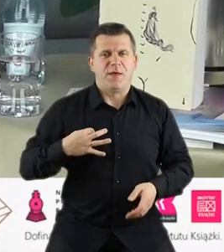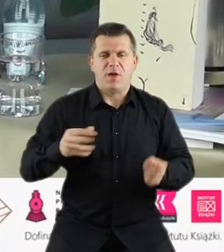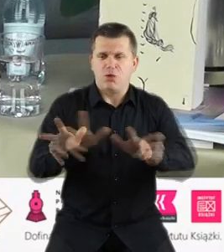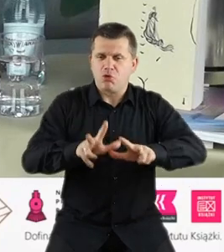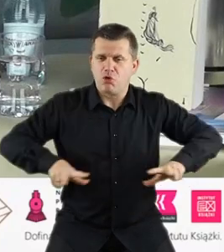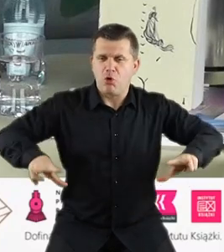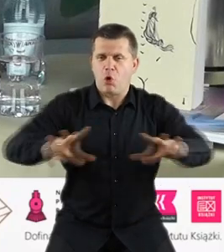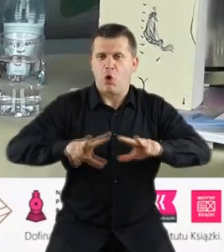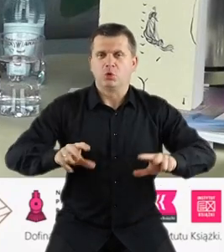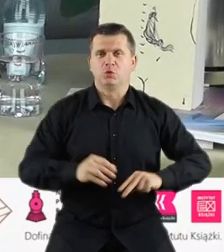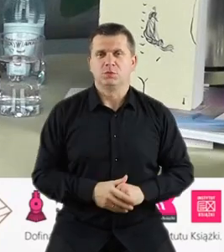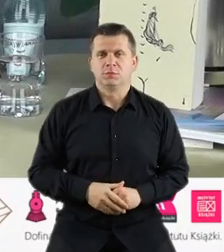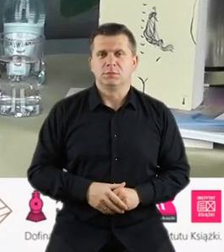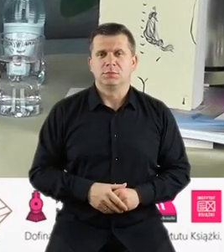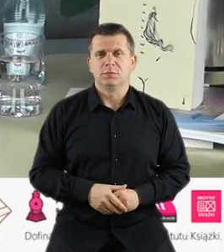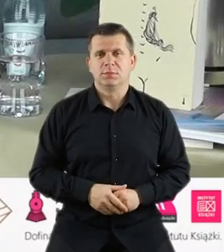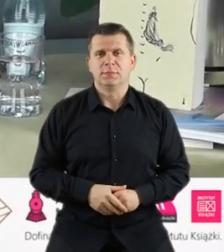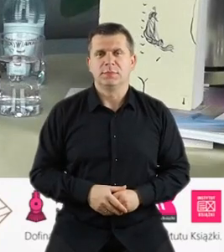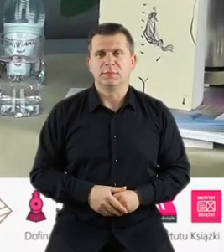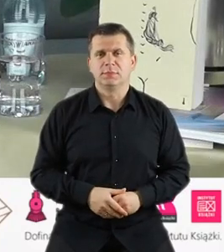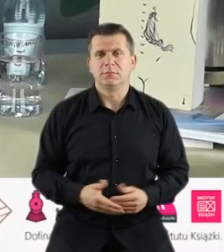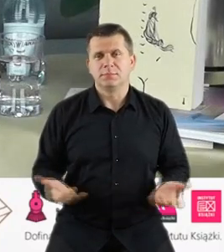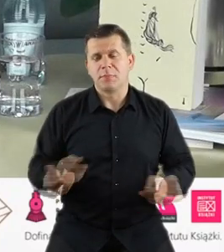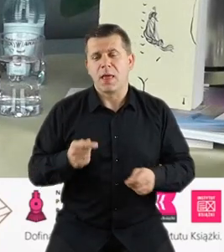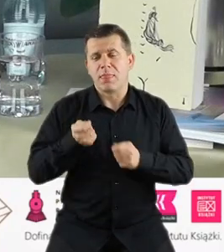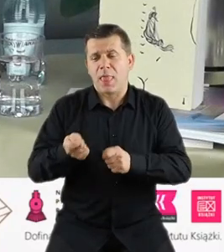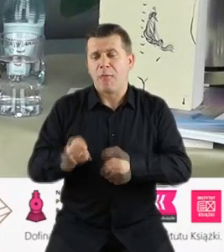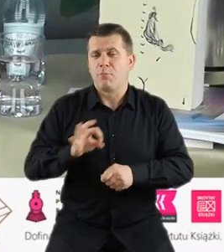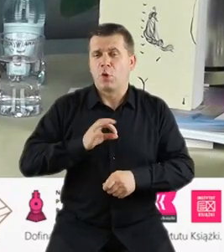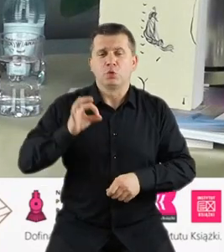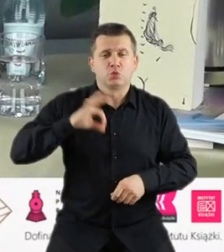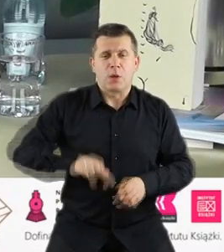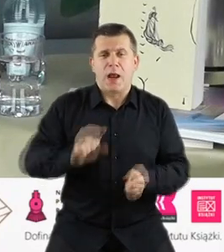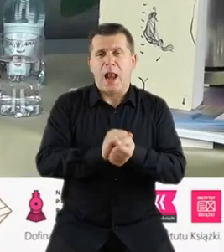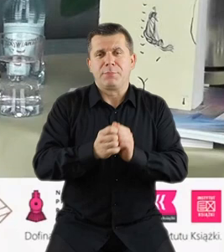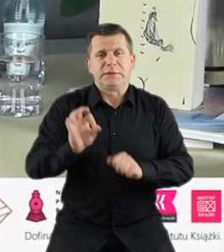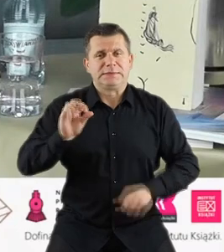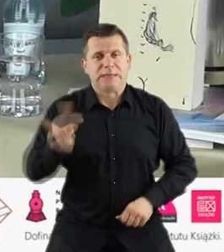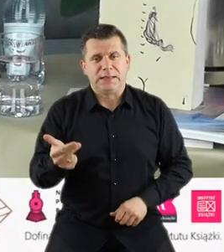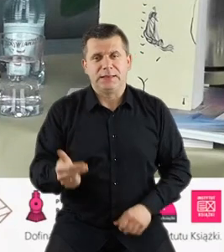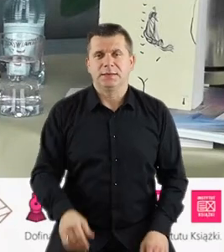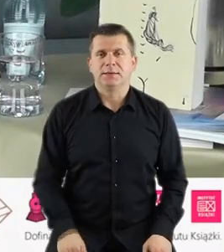prywatną, rodzinną, może namówię córkę albo syna.